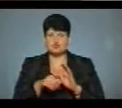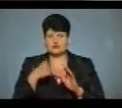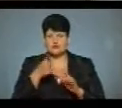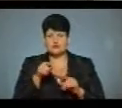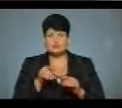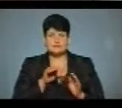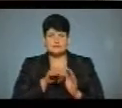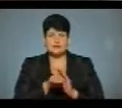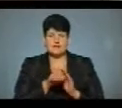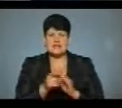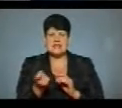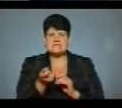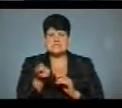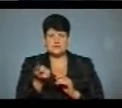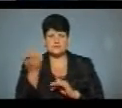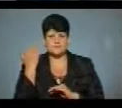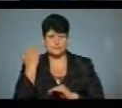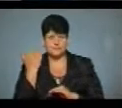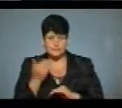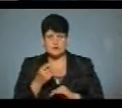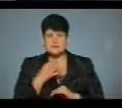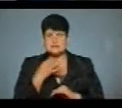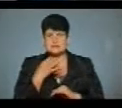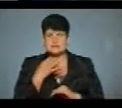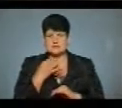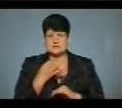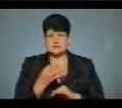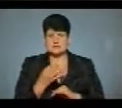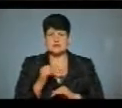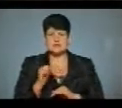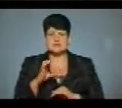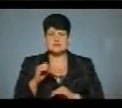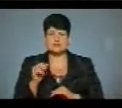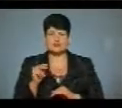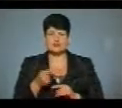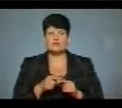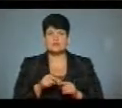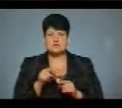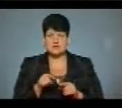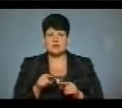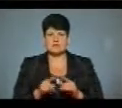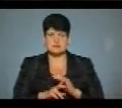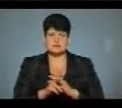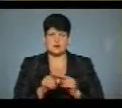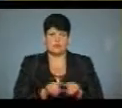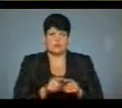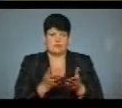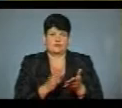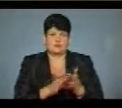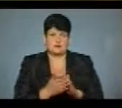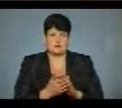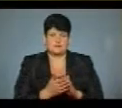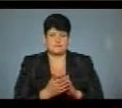зерна, розповів голова благодійної організації «Пам'яті Любов» Андрій Савчук. У такому стані храм знаходиться сьогодні.